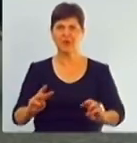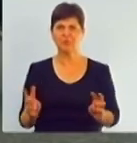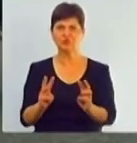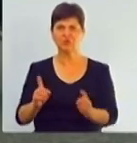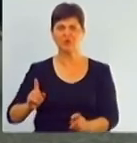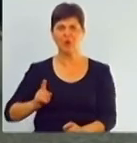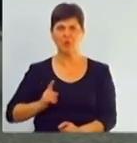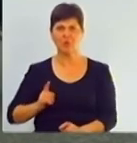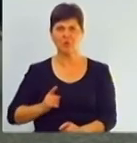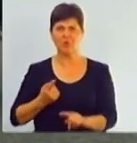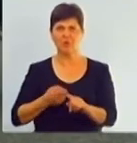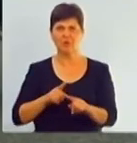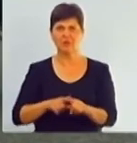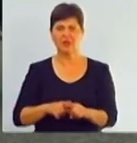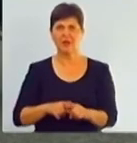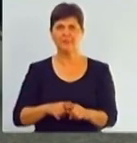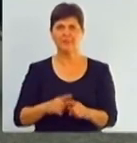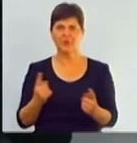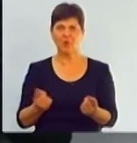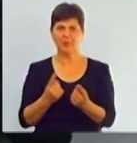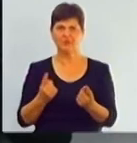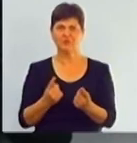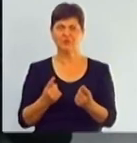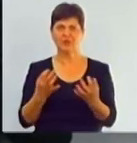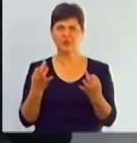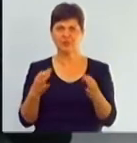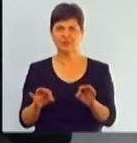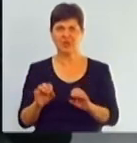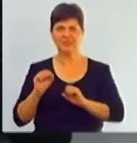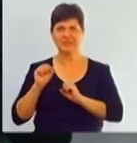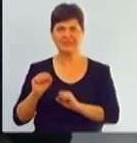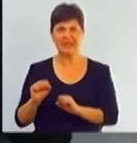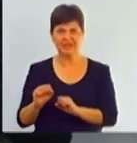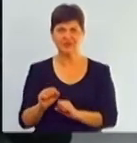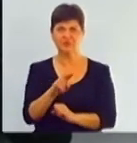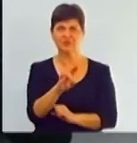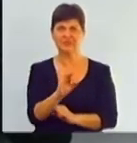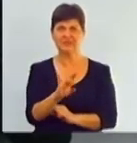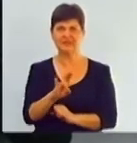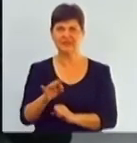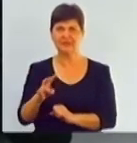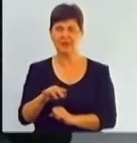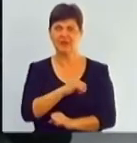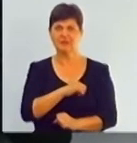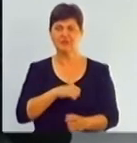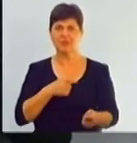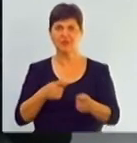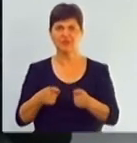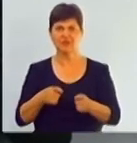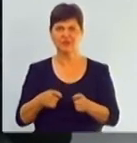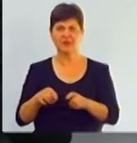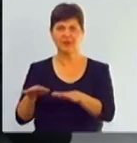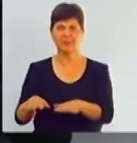Кодексу цивільного захисту це допускається, що місцеві органи самоврядування у разі відсутності на